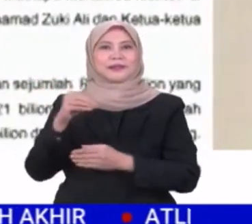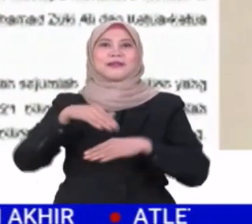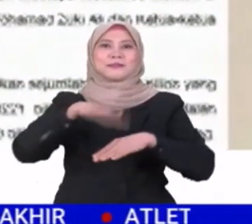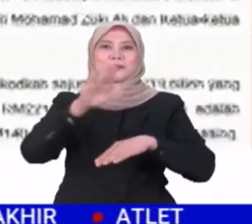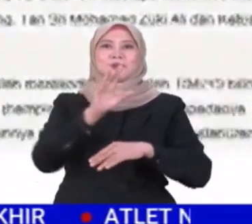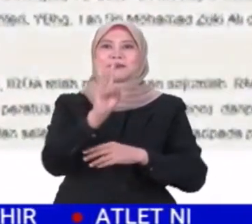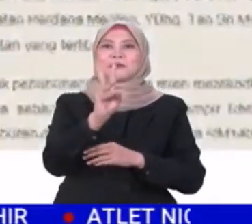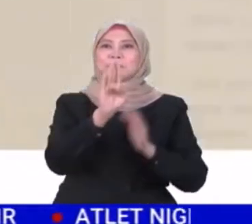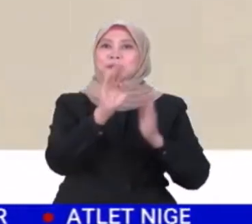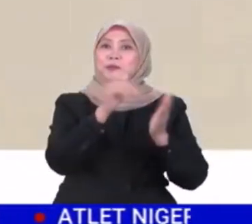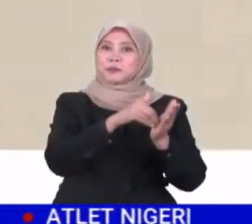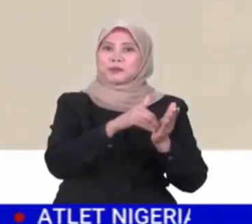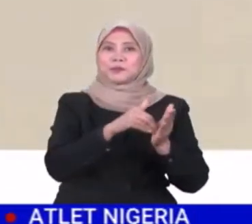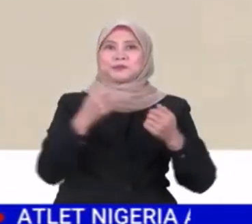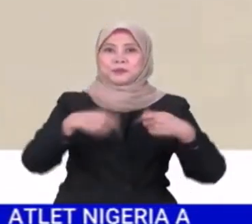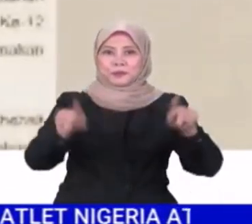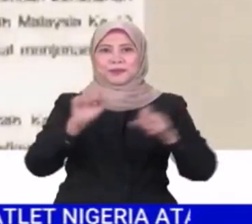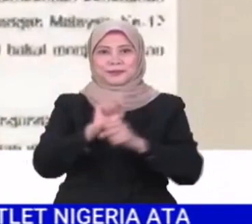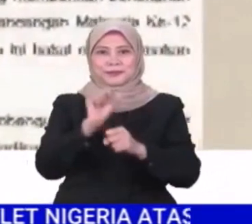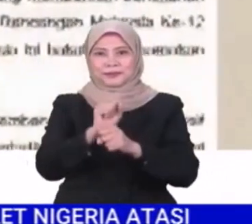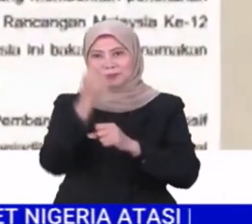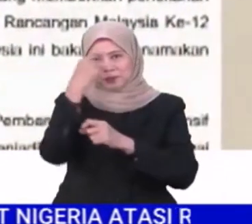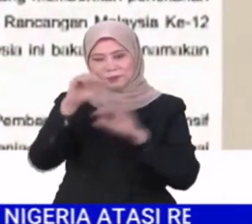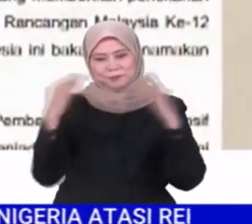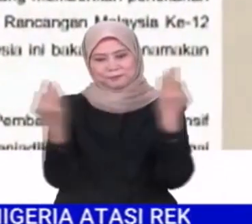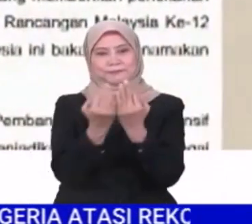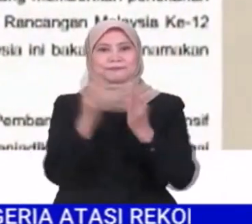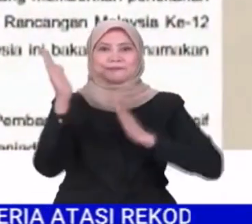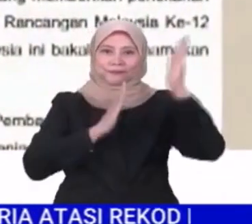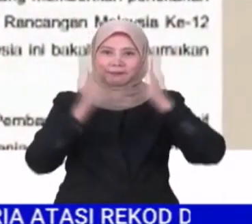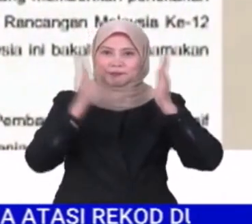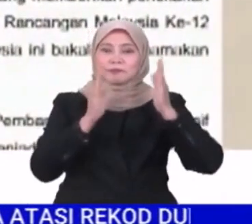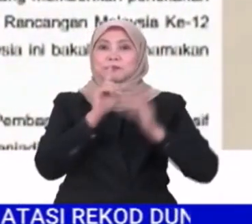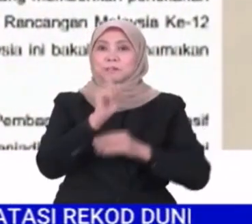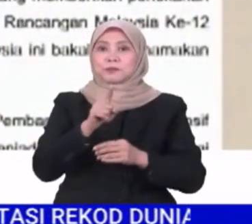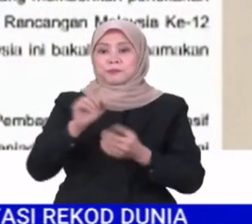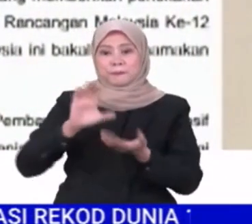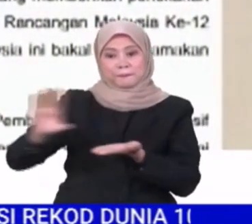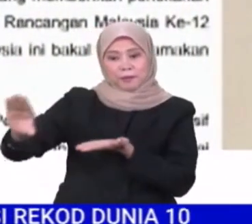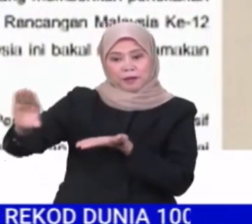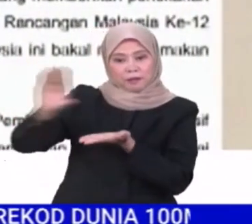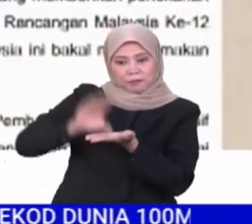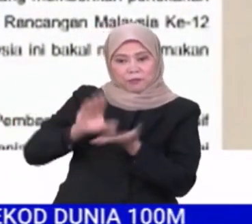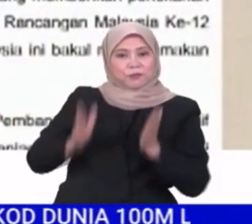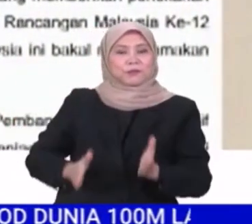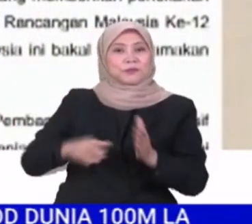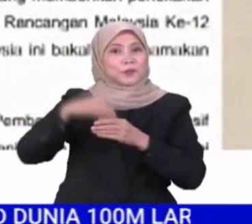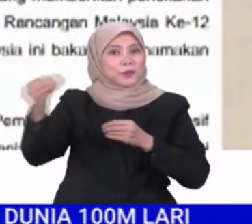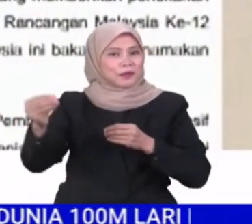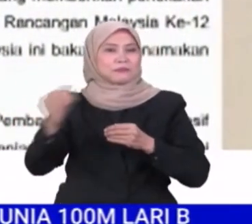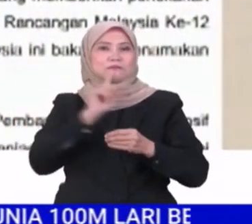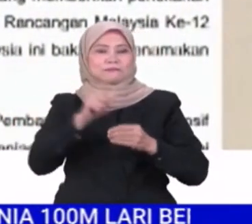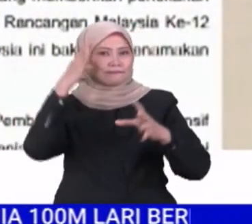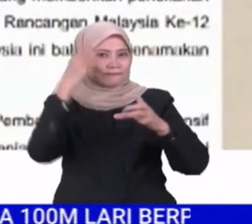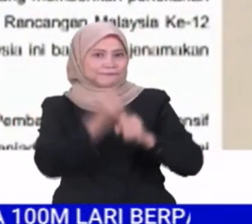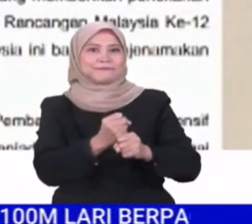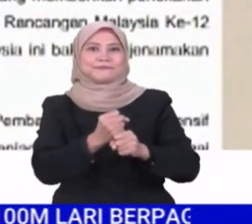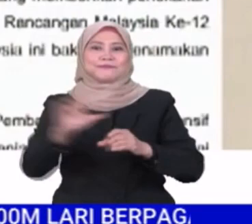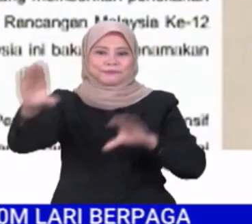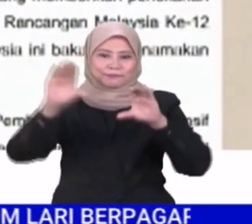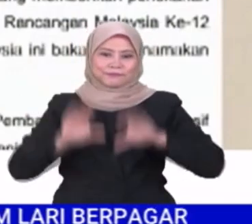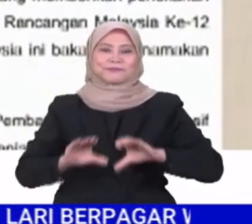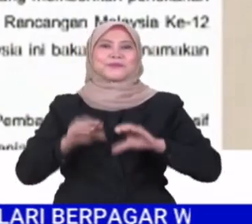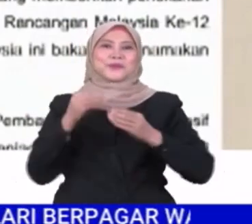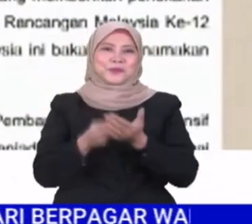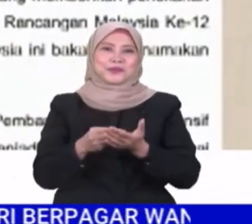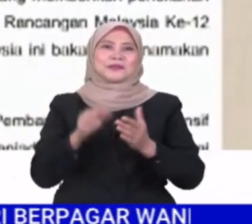6000 peluang pekerjaan kepada keluarga Malaysia ini membuktikan kelabu asing semakin yakin untuk Meulaboh di Malaysia Dalam pada